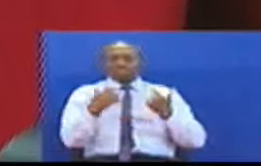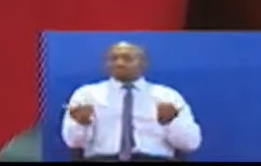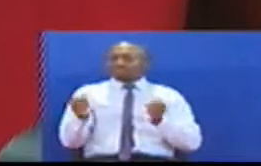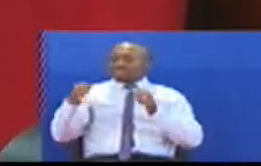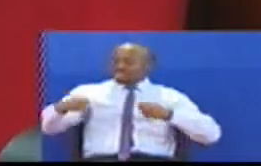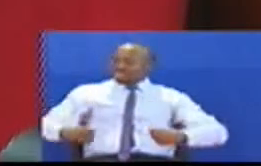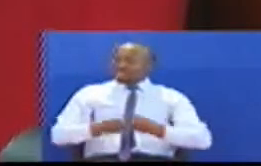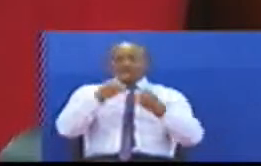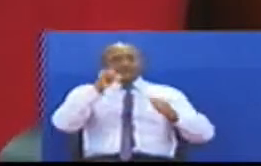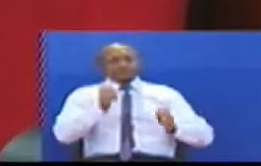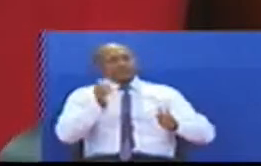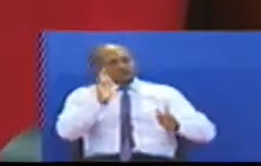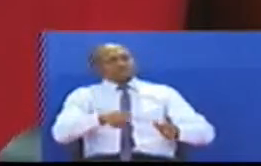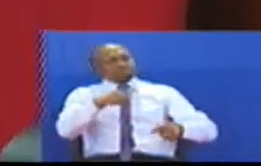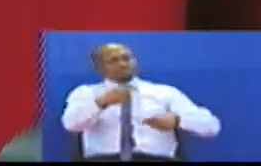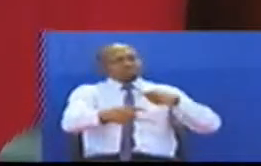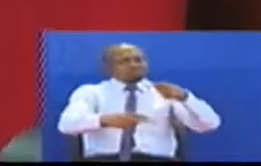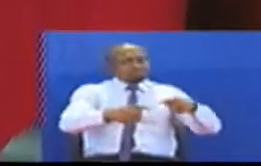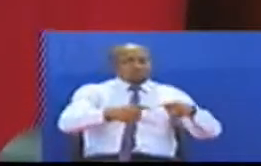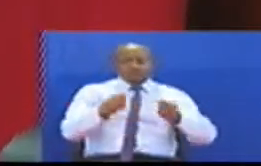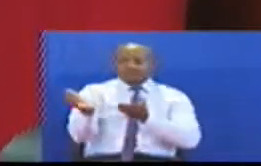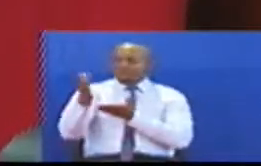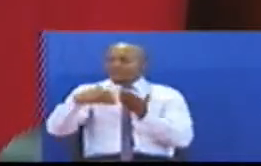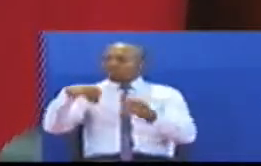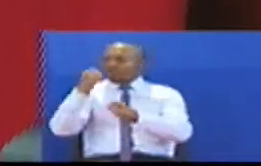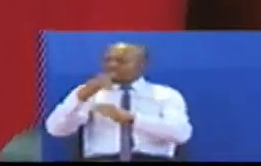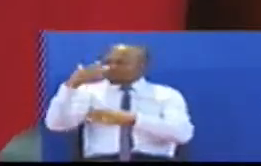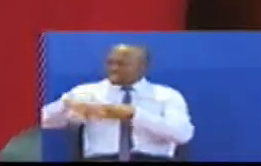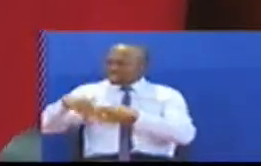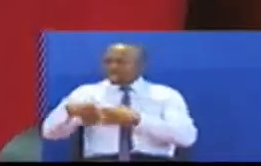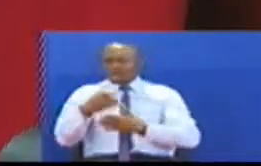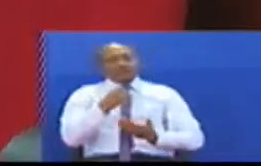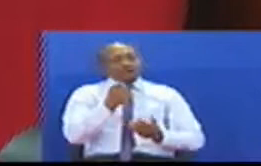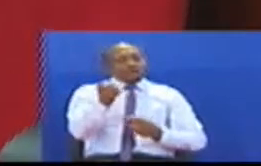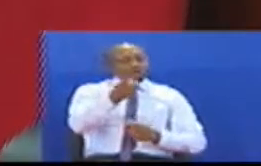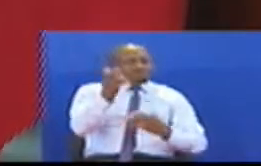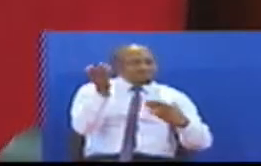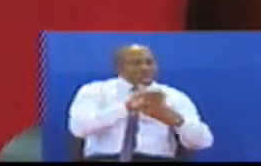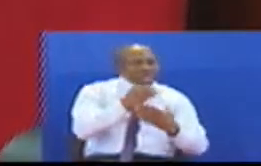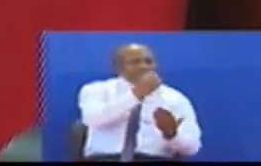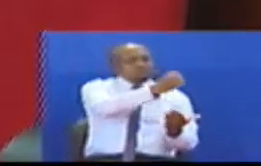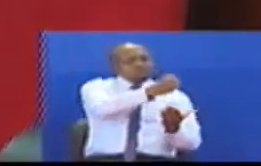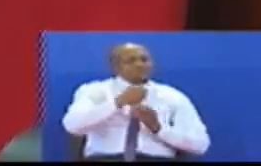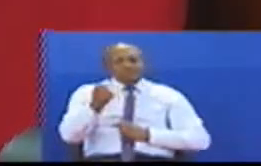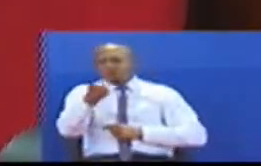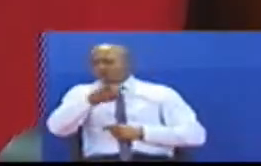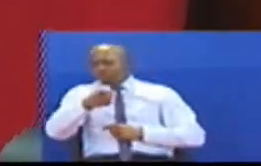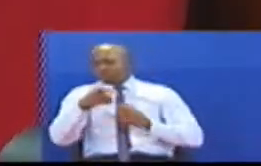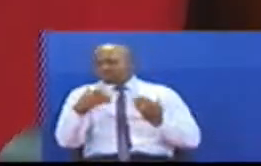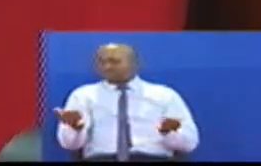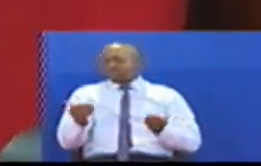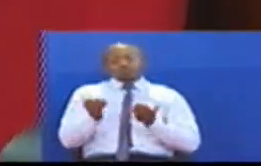janga linaendelea kuwepo, na hawa baadhi ya wafanya biashara wengine walichukua mikopo benki, sasa nilikuwa naomba serikali ijaribu